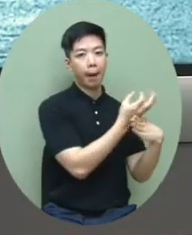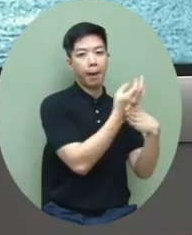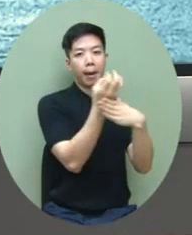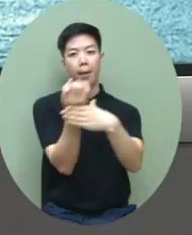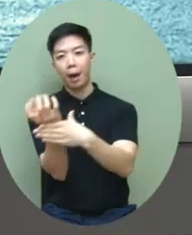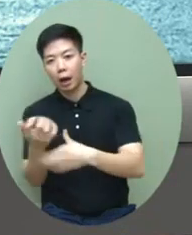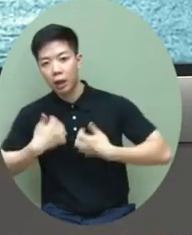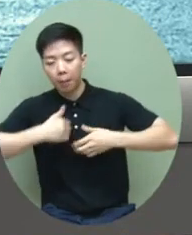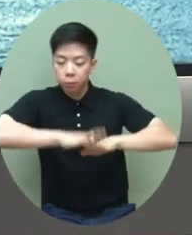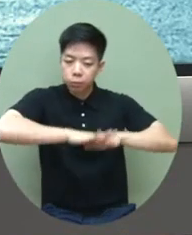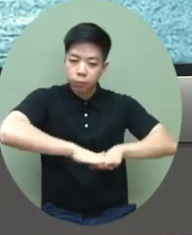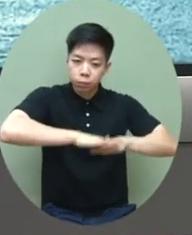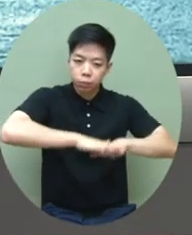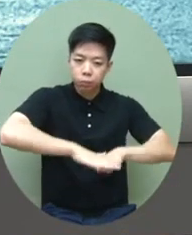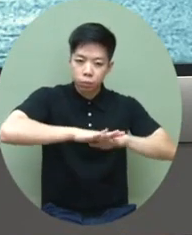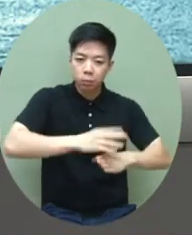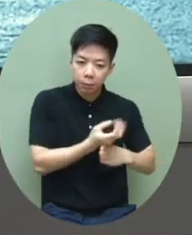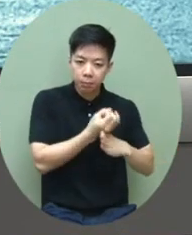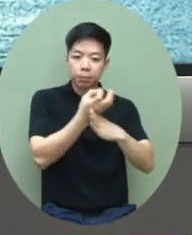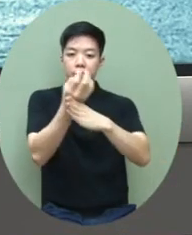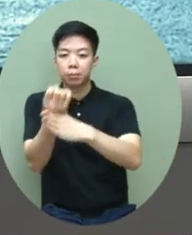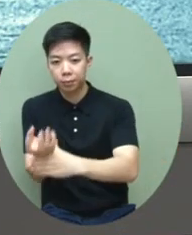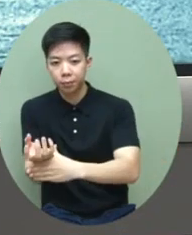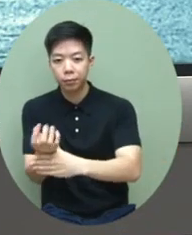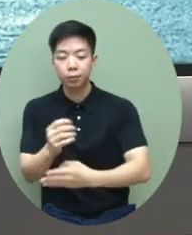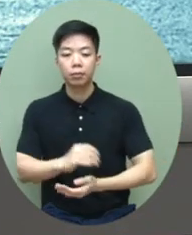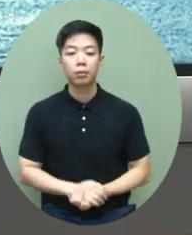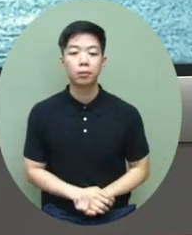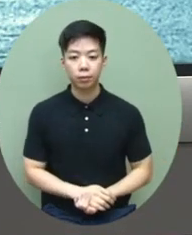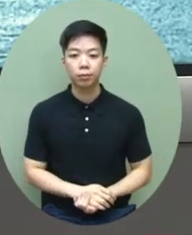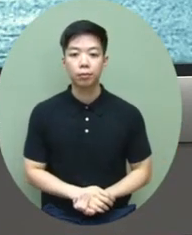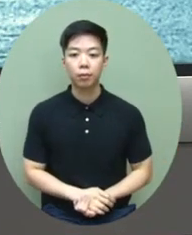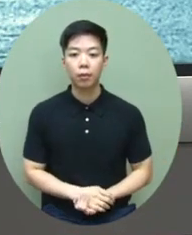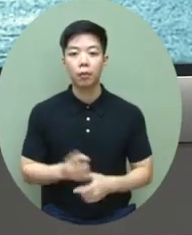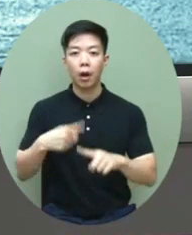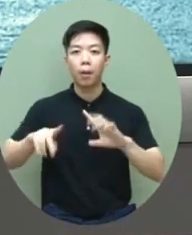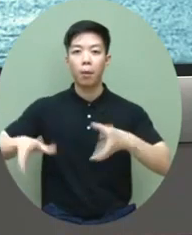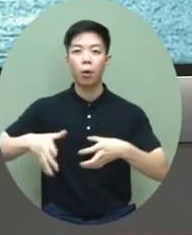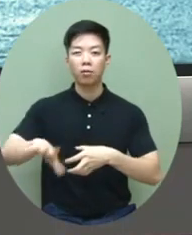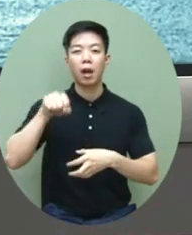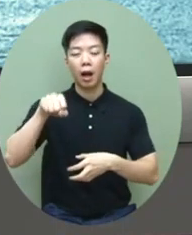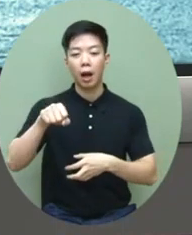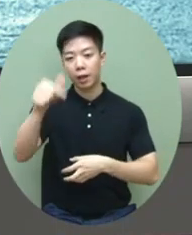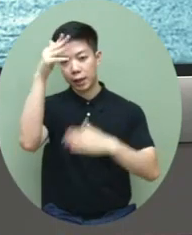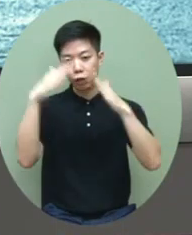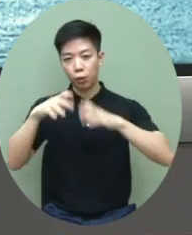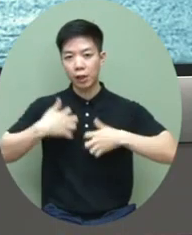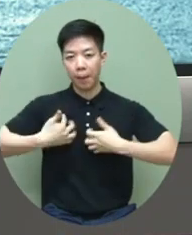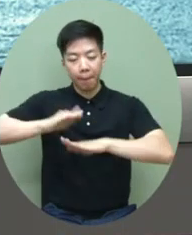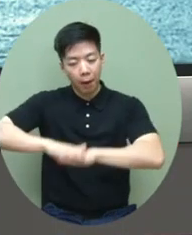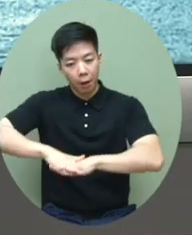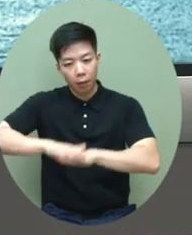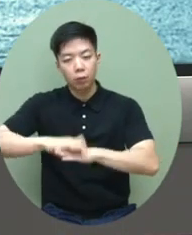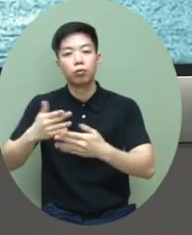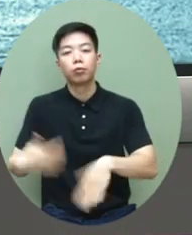啲急救，送到去急症室，送咗去拿打素醫院急症室咧。喺醫院嗰度做咗急救之後咧，都搶救